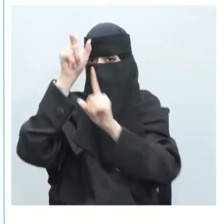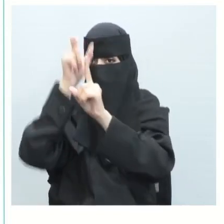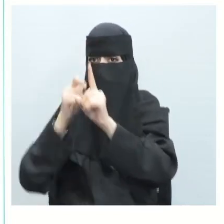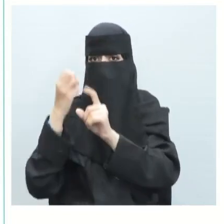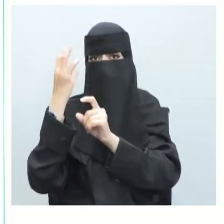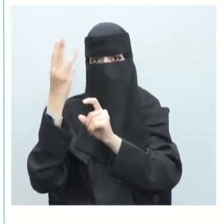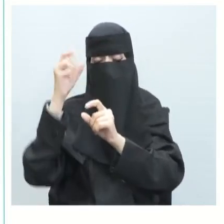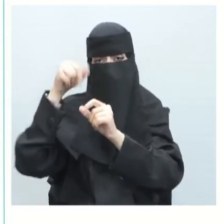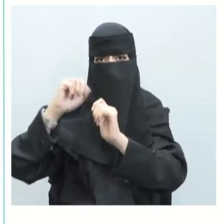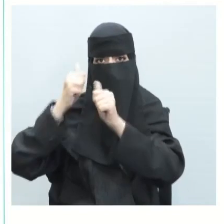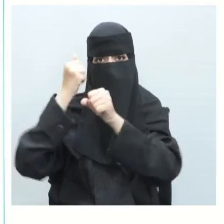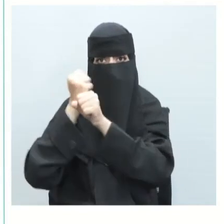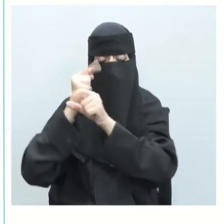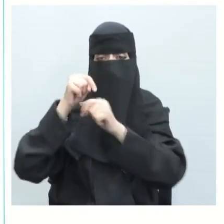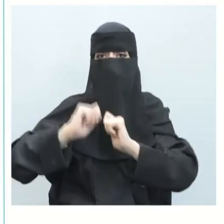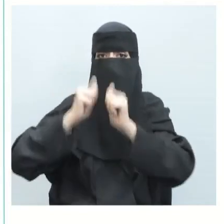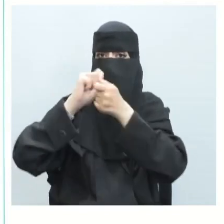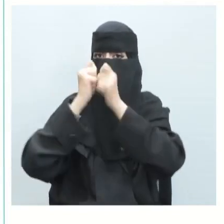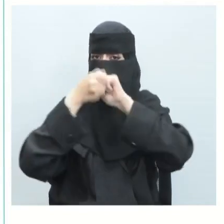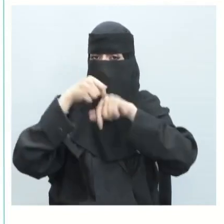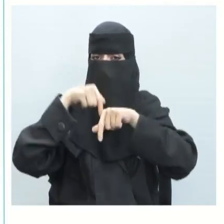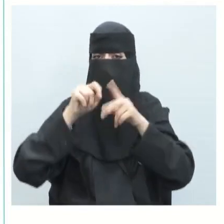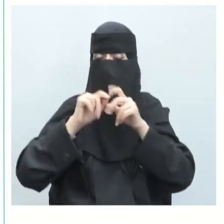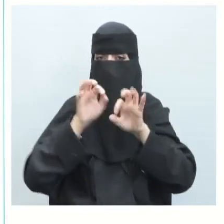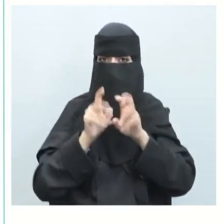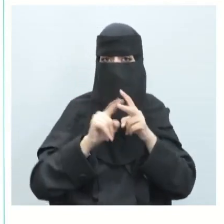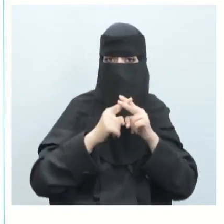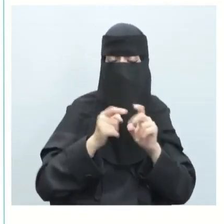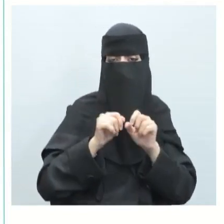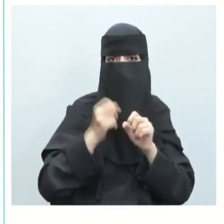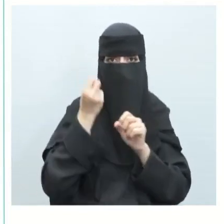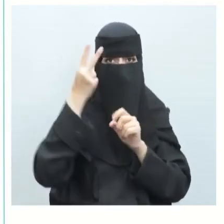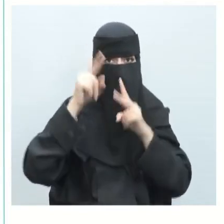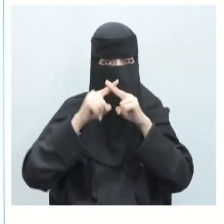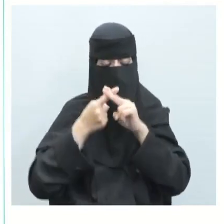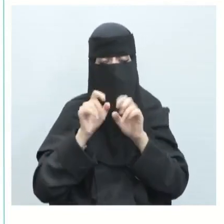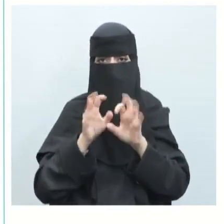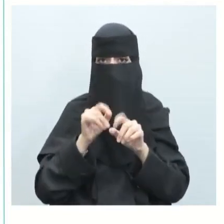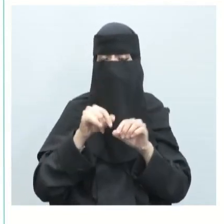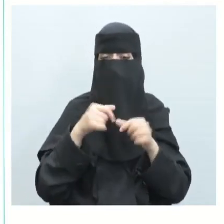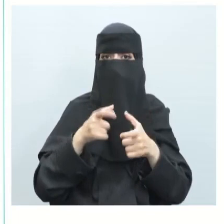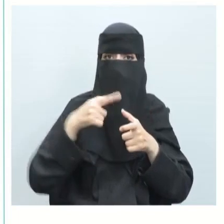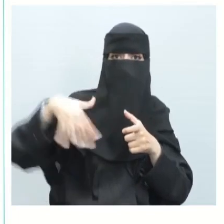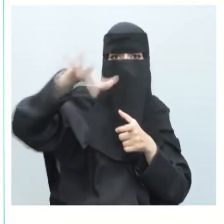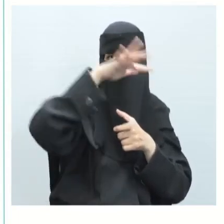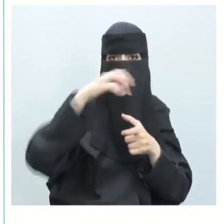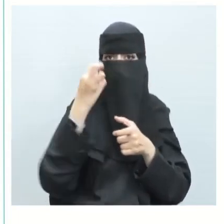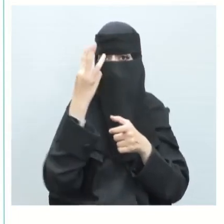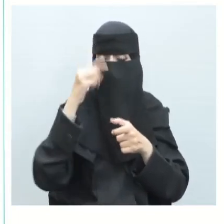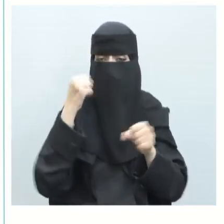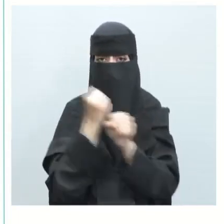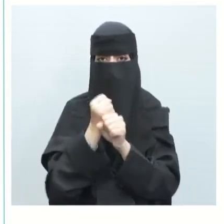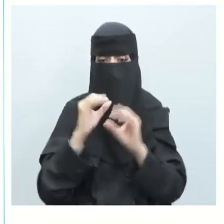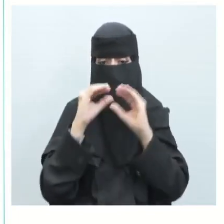لديه قدره على معرفه وت تحويل ذلك الى تقنيات او ابتكارات تقنيه اذا يتكامل وفي النهايه بالتاكيد